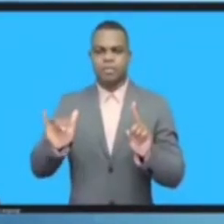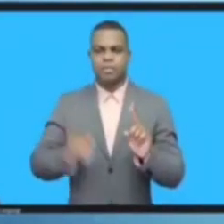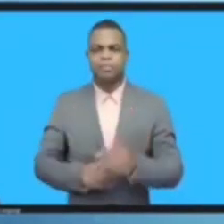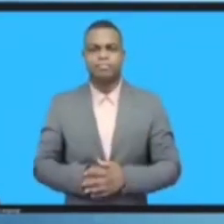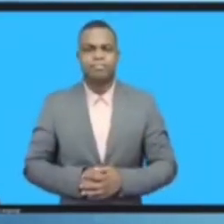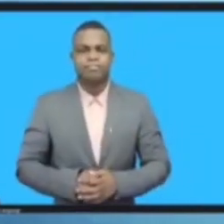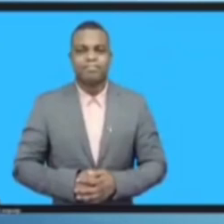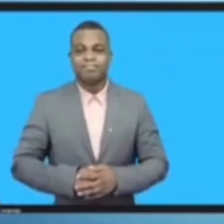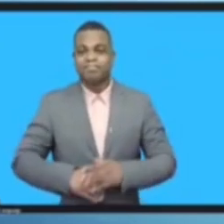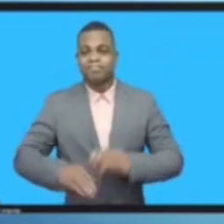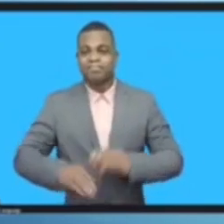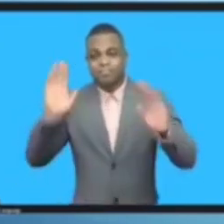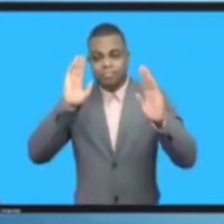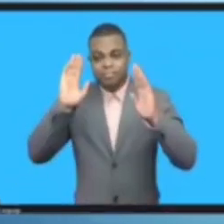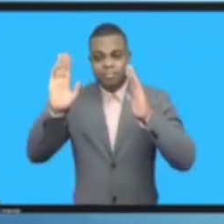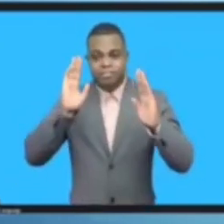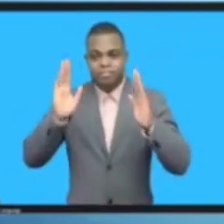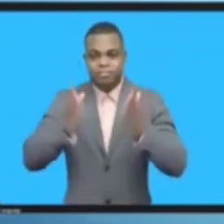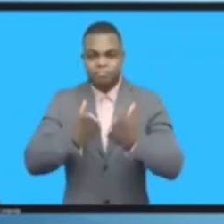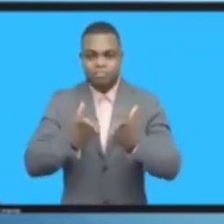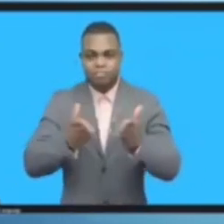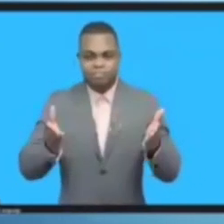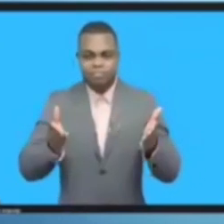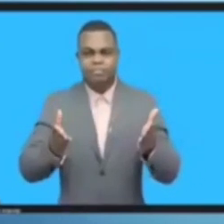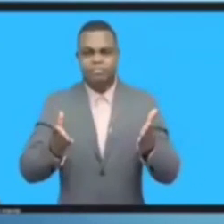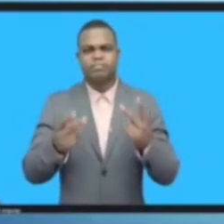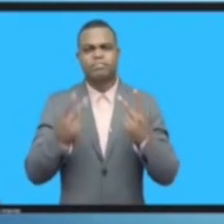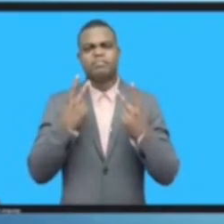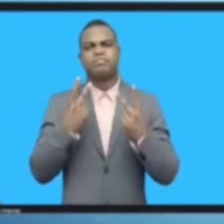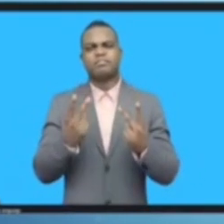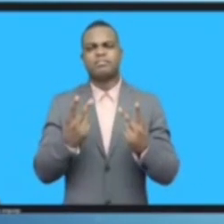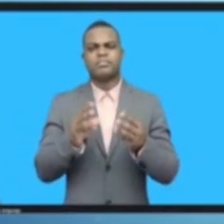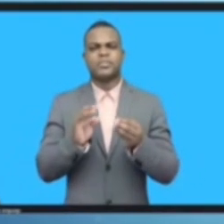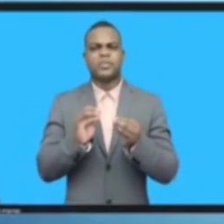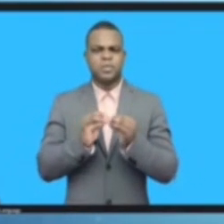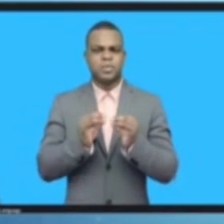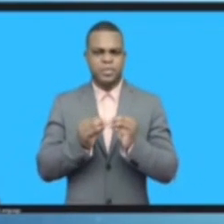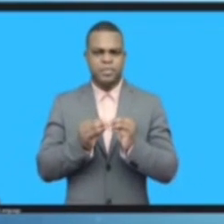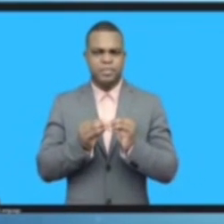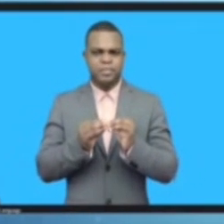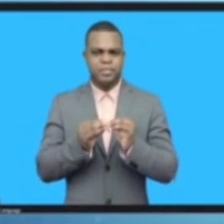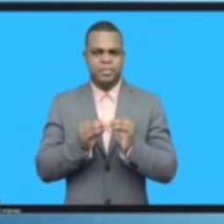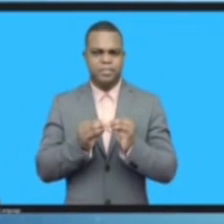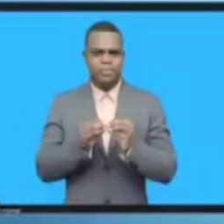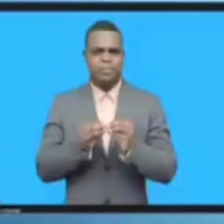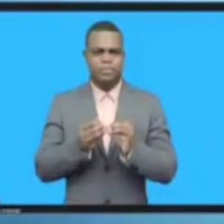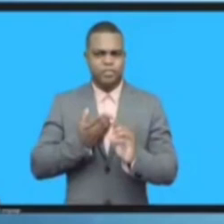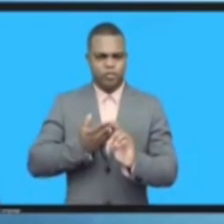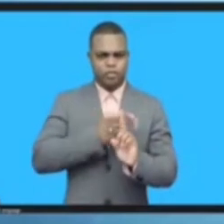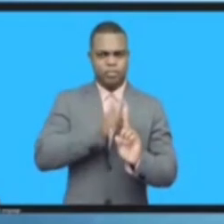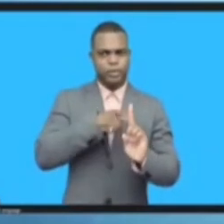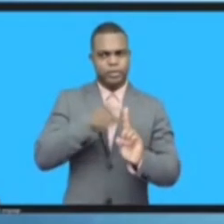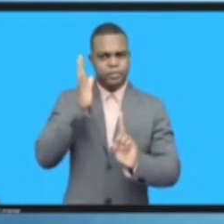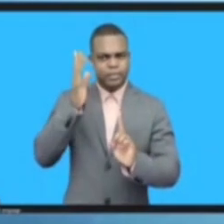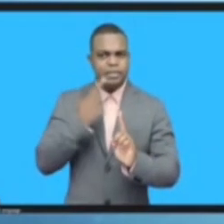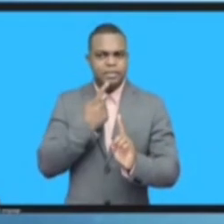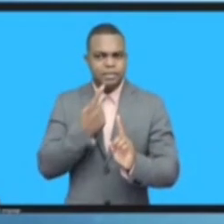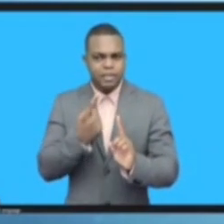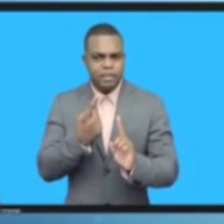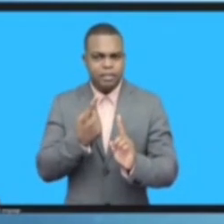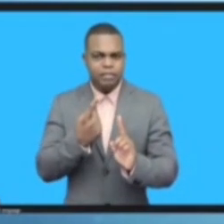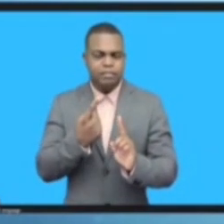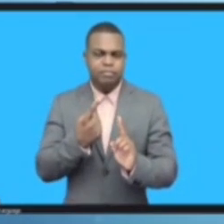Bonjour. Le souci, quand on est le dernier intervenant, après autant d'orateurs.